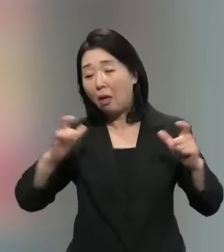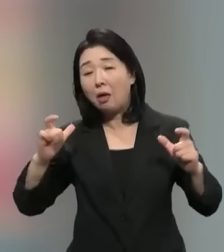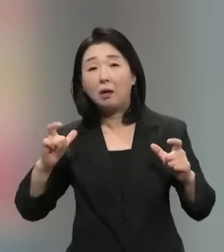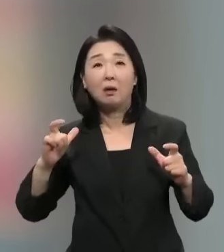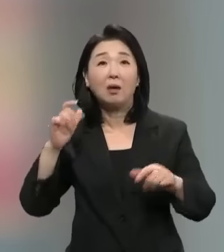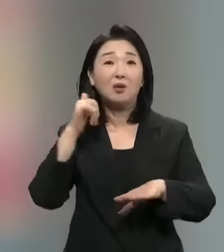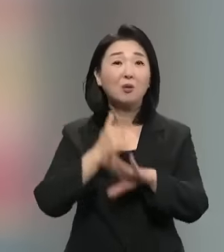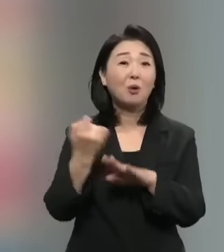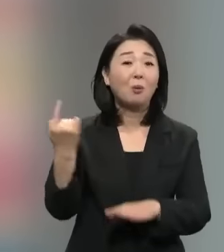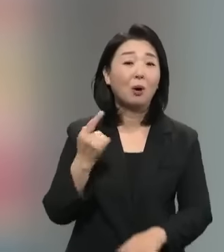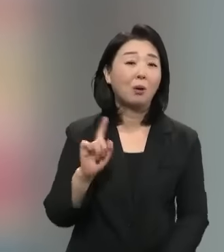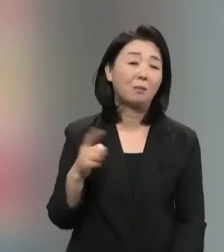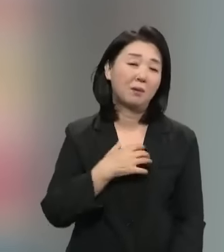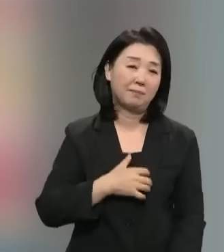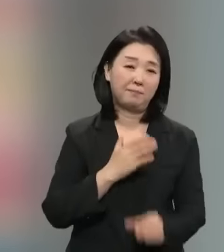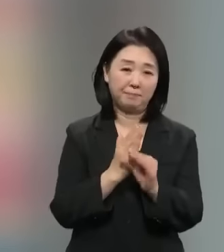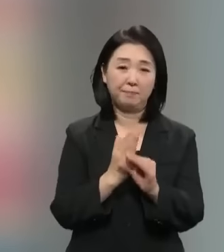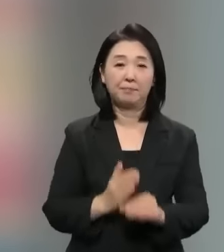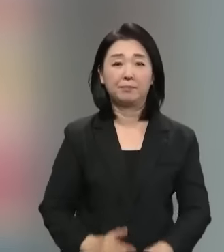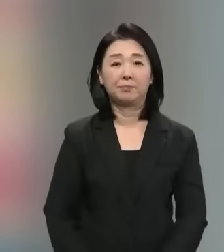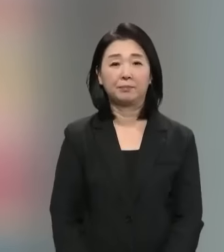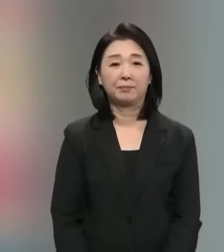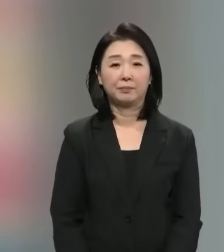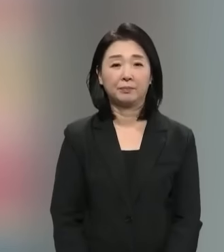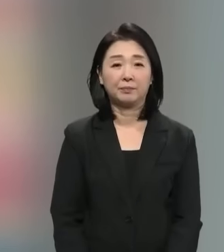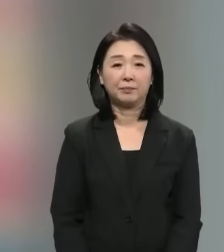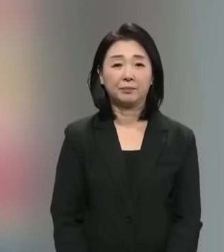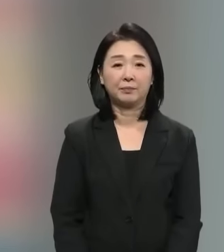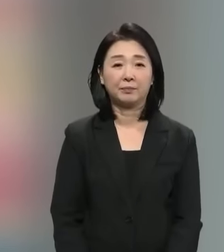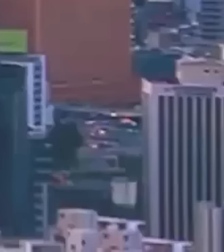어떤 결과를 낳을지 우려하는 목소리도 적지 않네요.